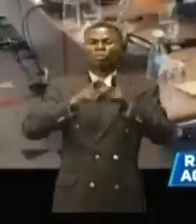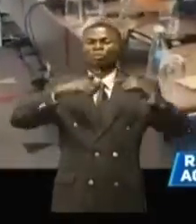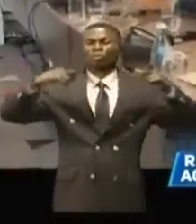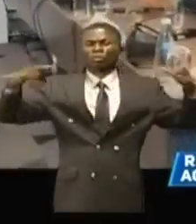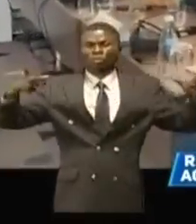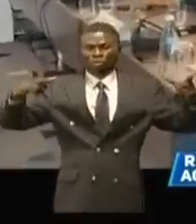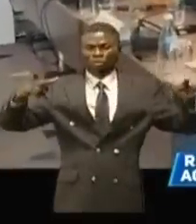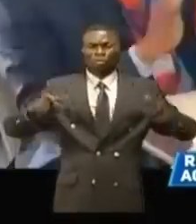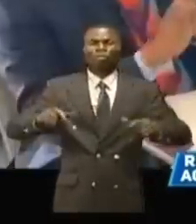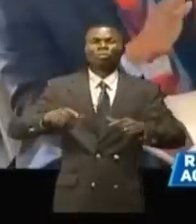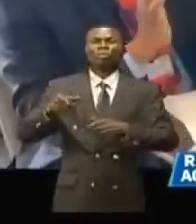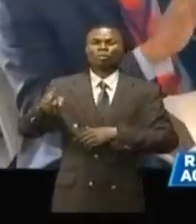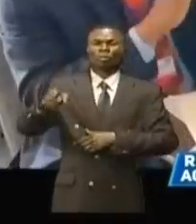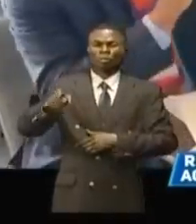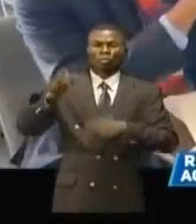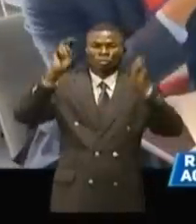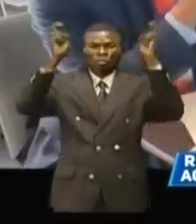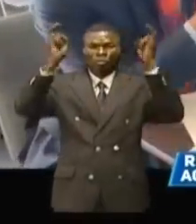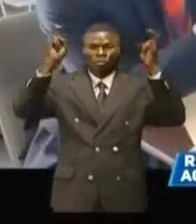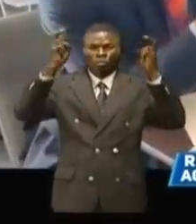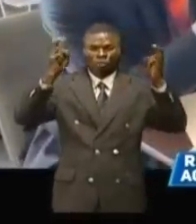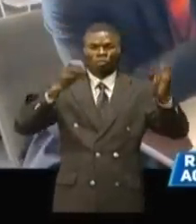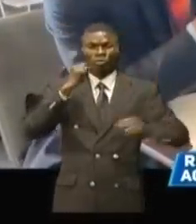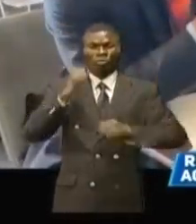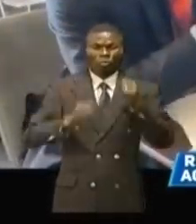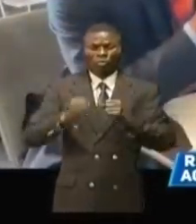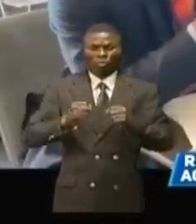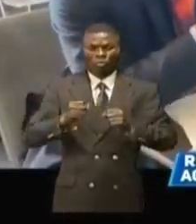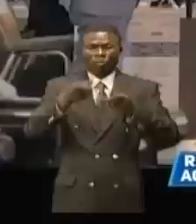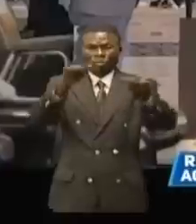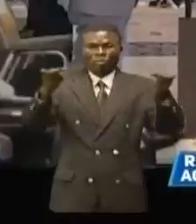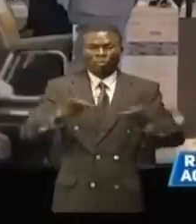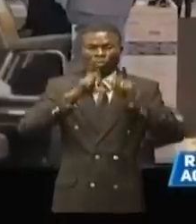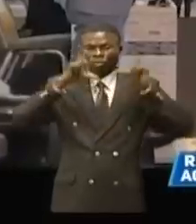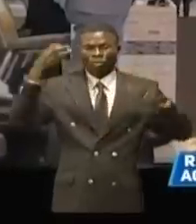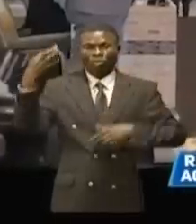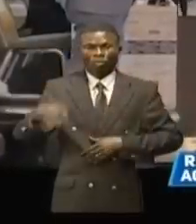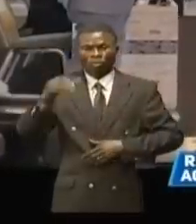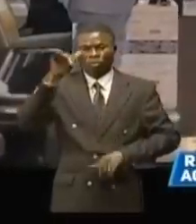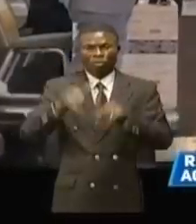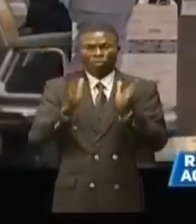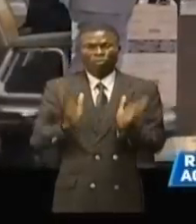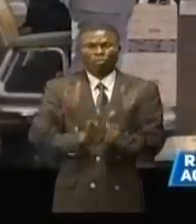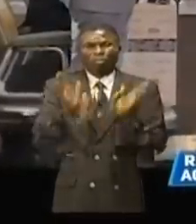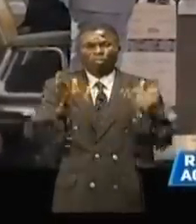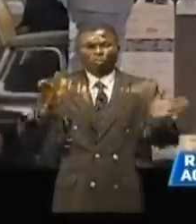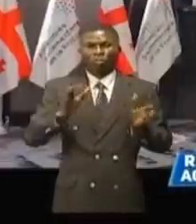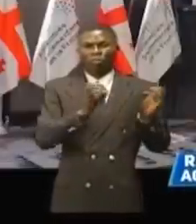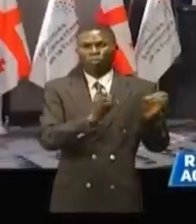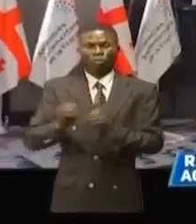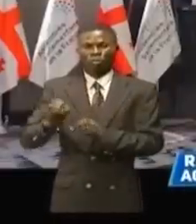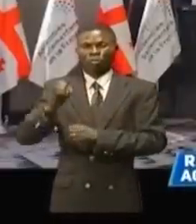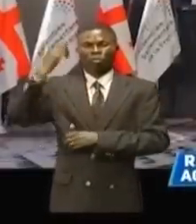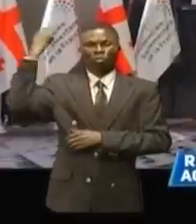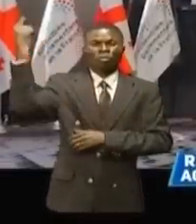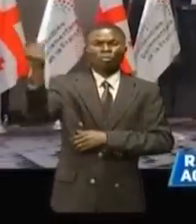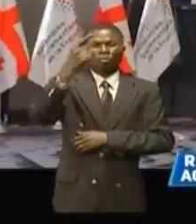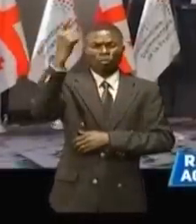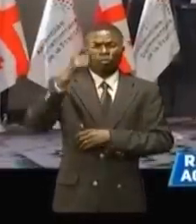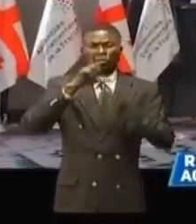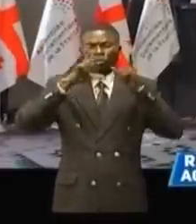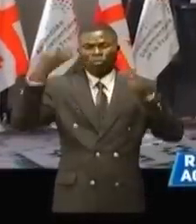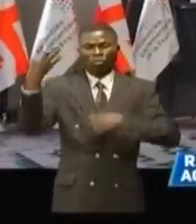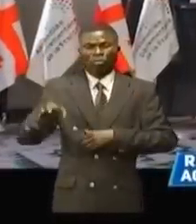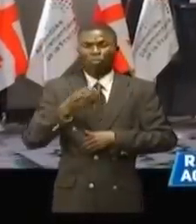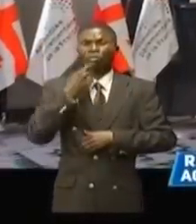l'hôtel Sheraton sur le thème « La mobilité dans l'espace francophone ». La secrétaire générale de l'Organisation nationale de la francophonie, qui est